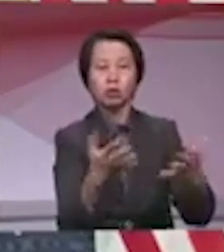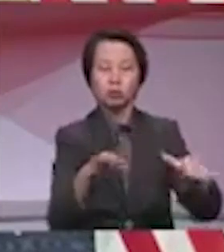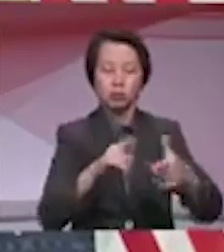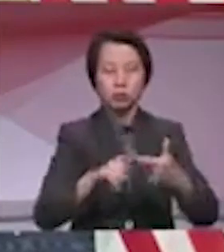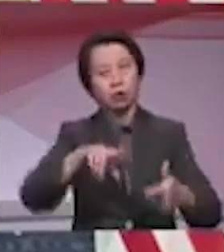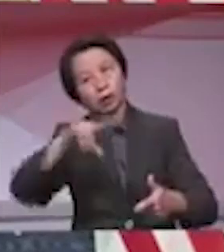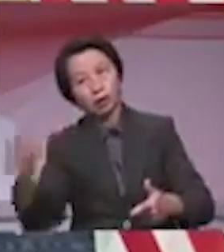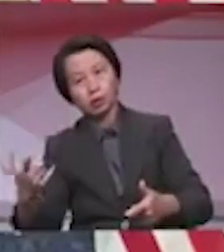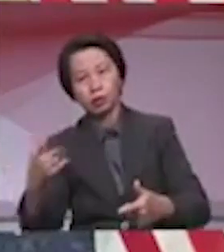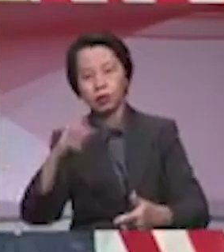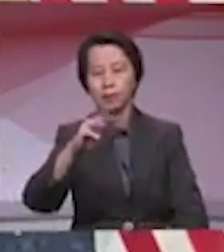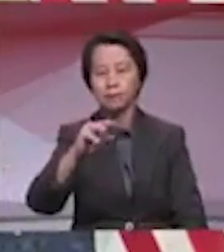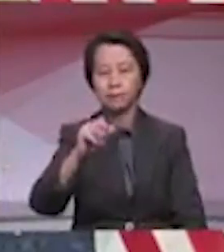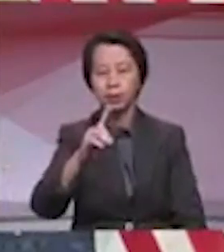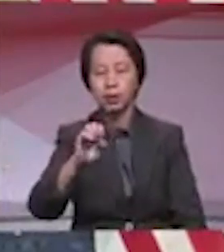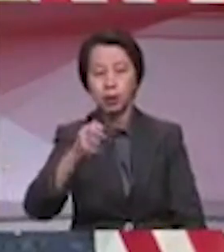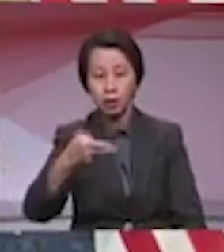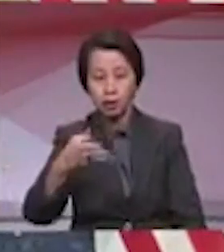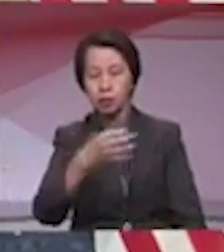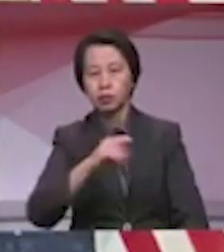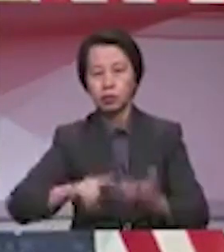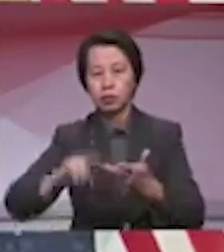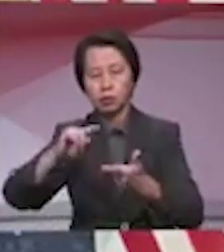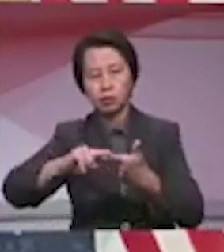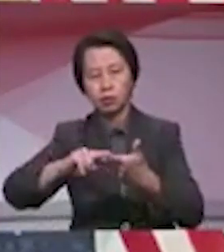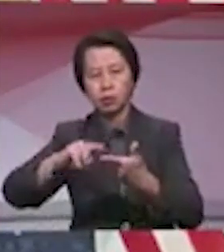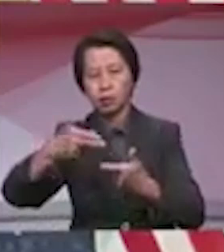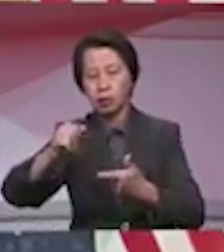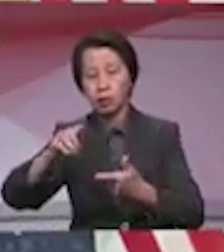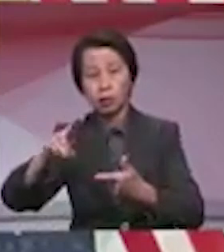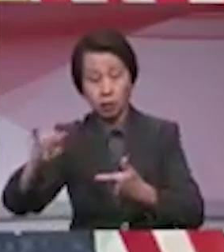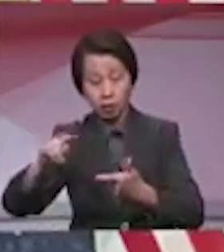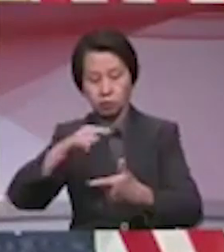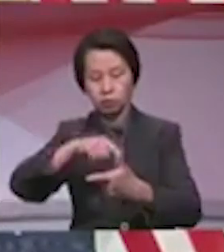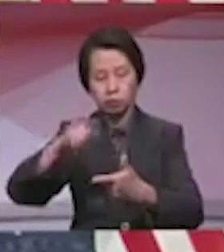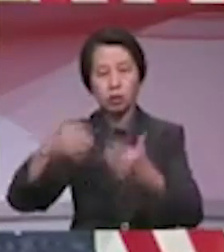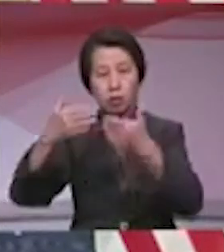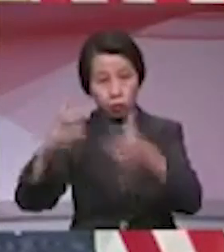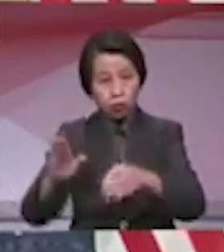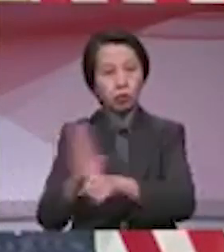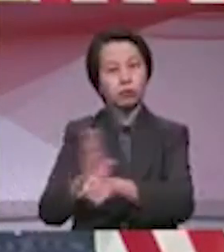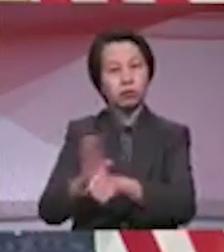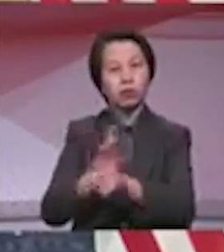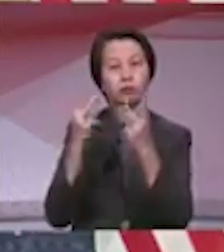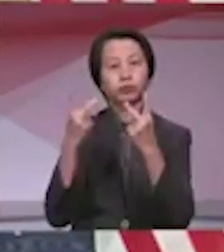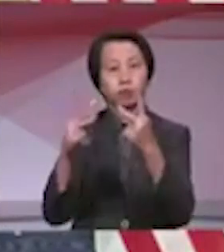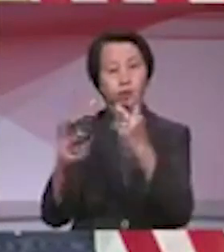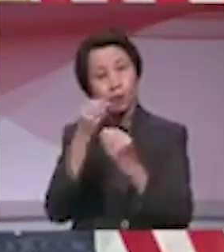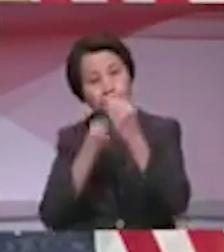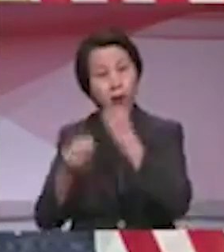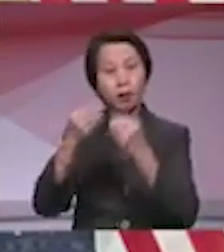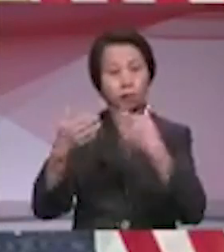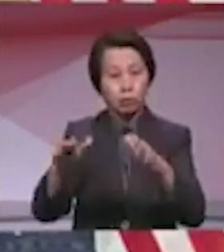saudara Nabil Hanif dan juga Cidi Jilio, yang membuka perniagaan kedai